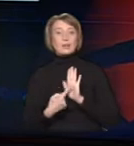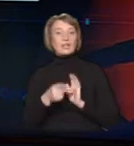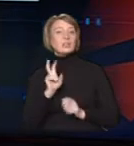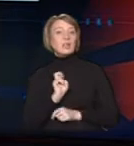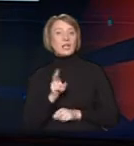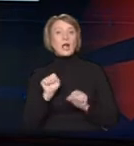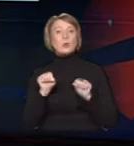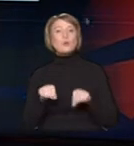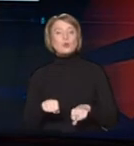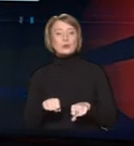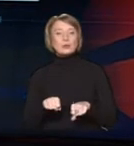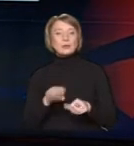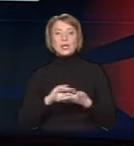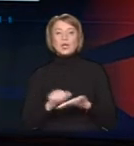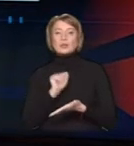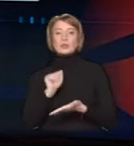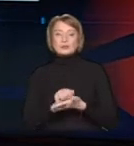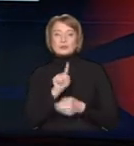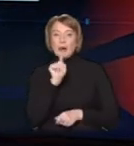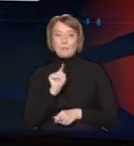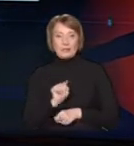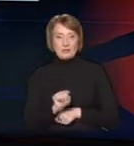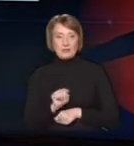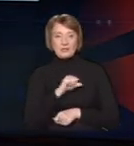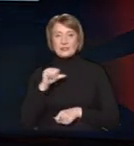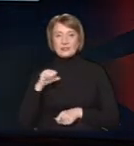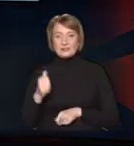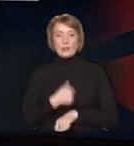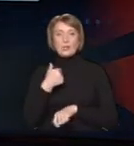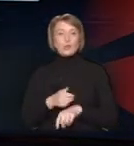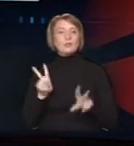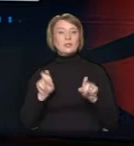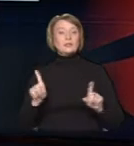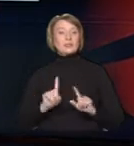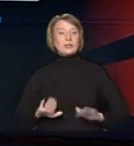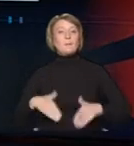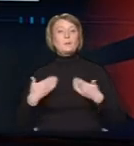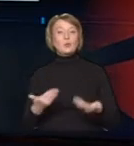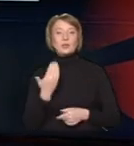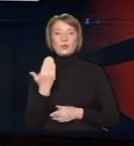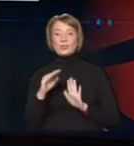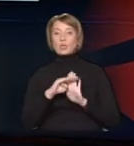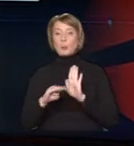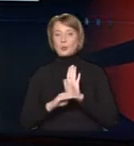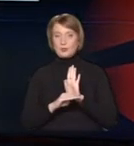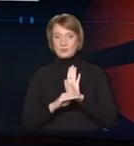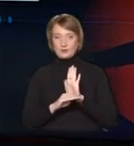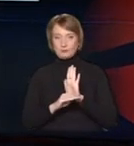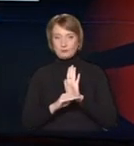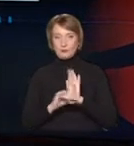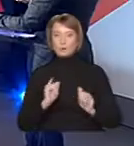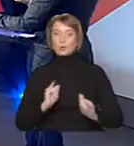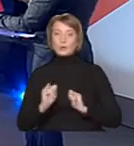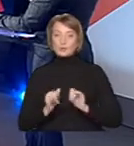можна сказати, це редакційне питання. От дивіться, одна з головних тез, яку ви пропонуєте у вашій програмі, це нульова толерантність